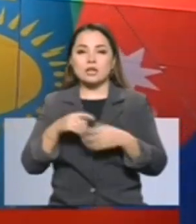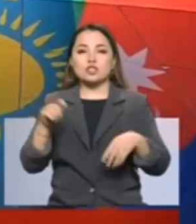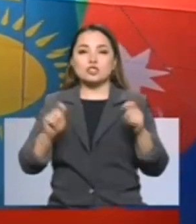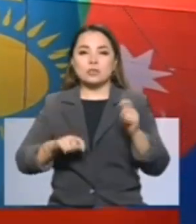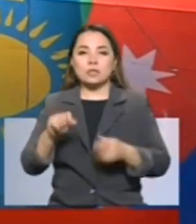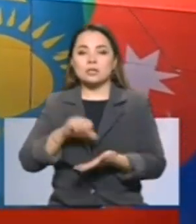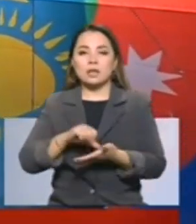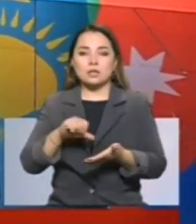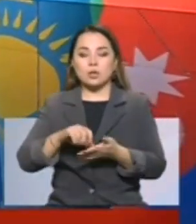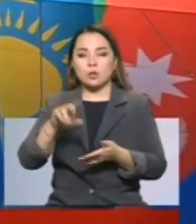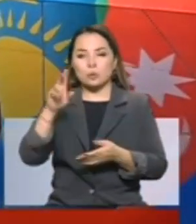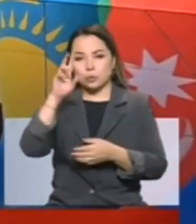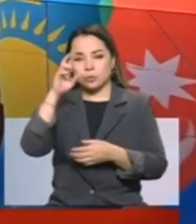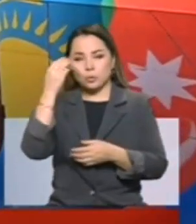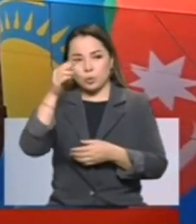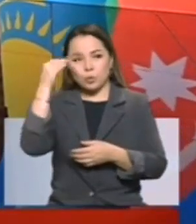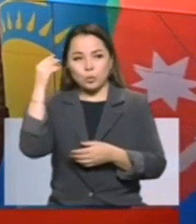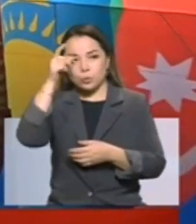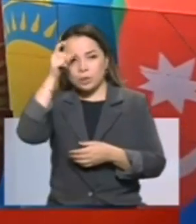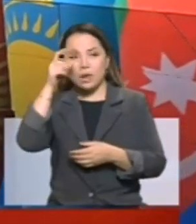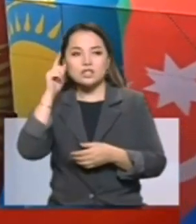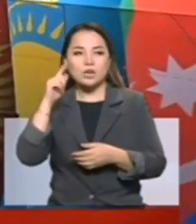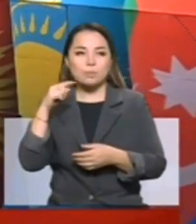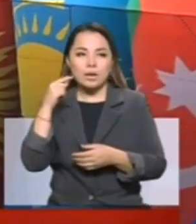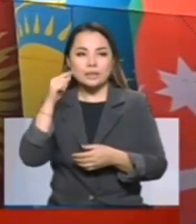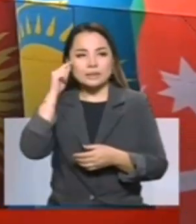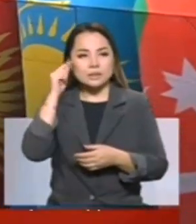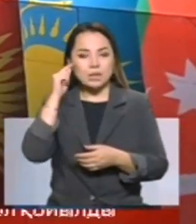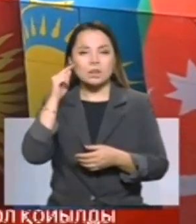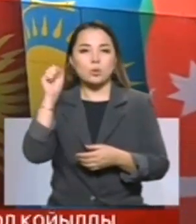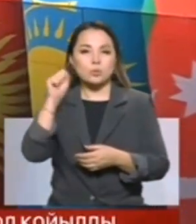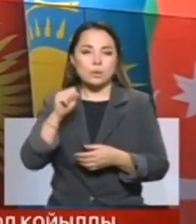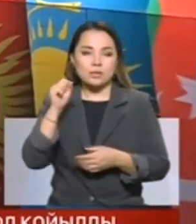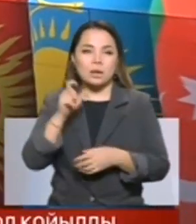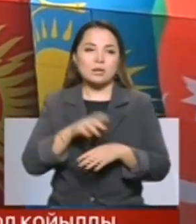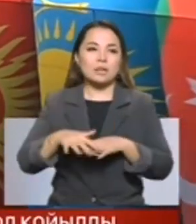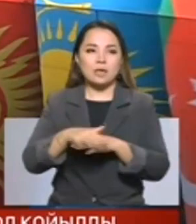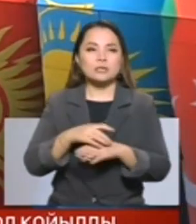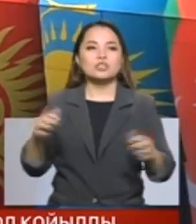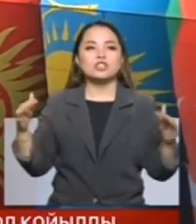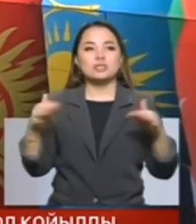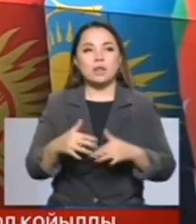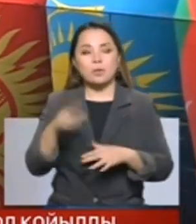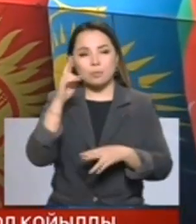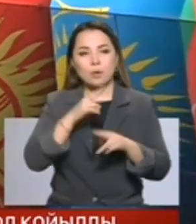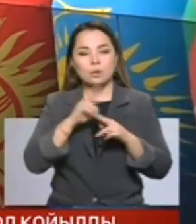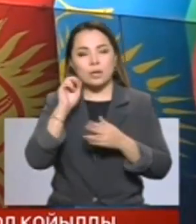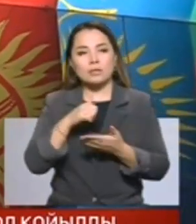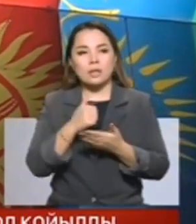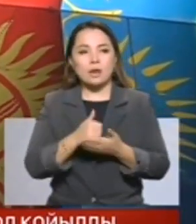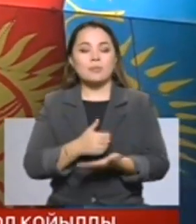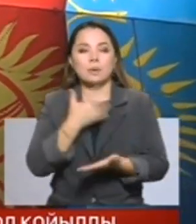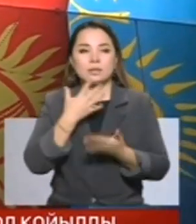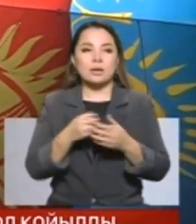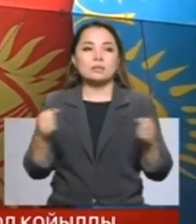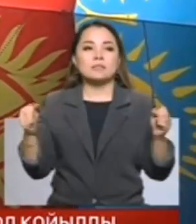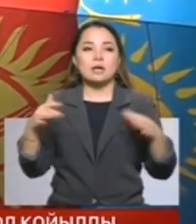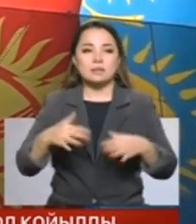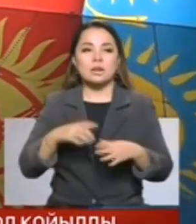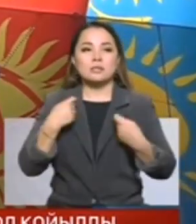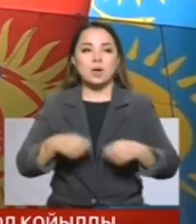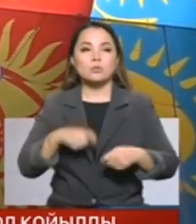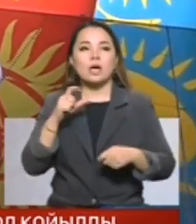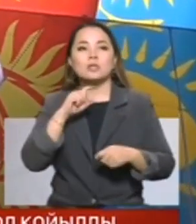ұйымға мүше Түркия, Әзербайжан, Өзбекстан, Қырғызстан президенттері жиналды. Бауырлас елдер басшыларының бас қосуында сауда-экономикалық